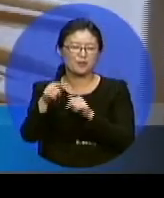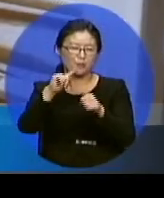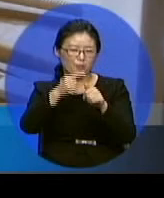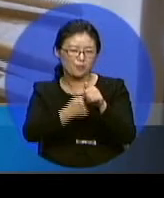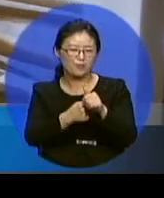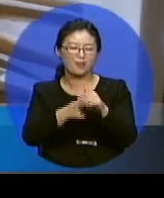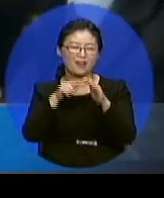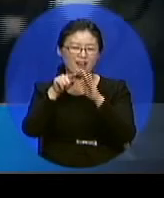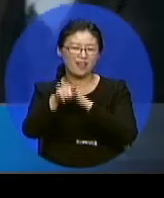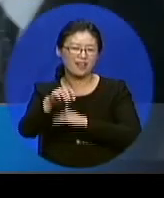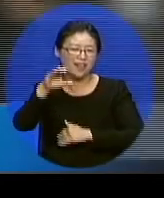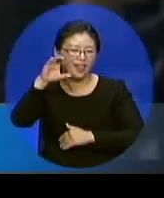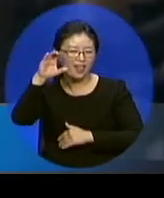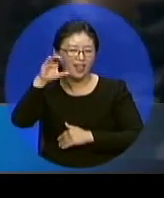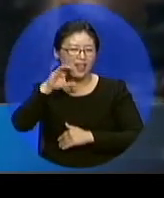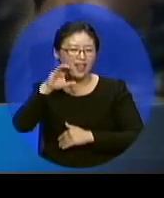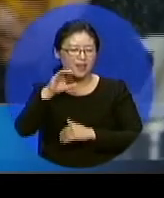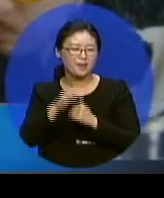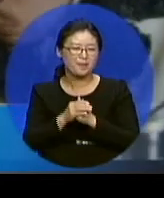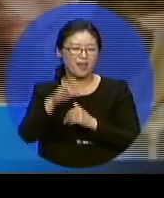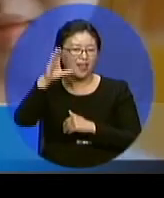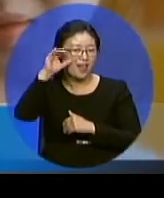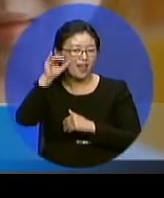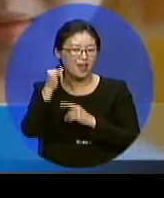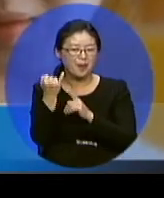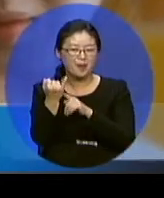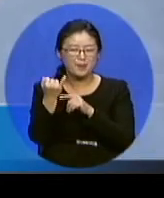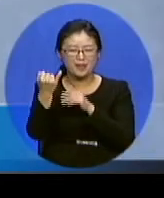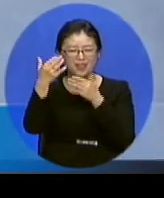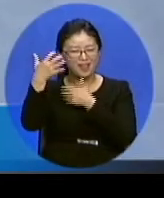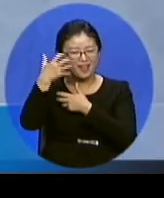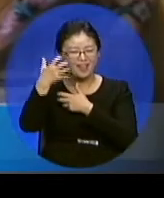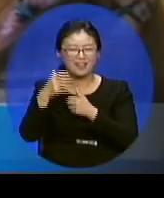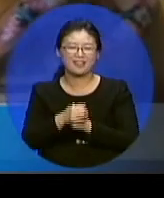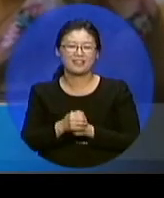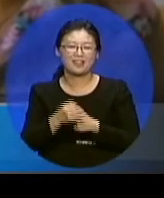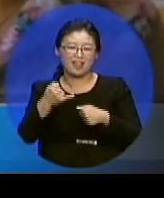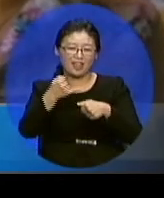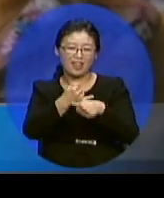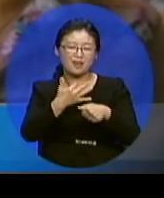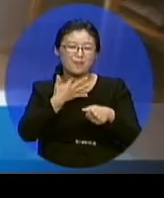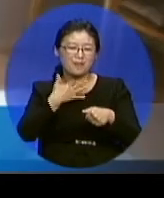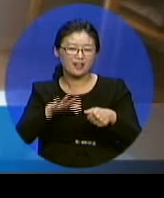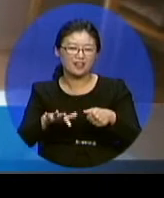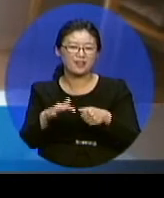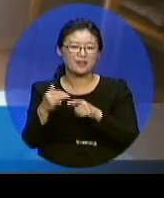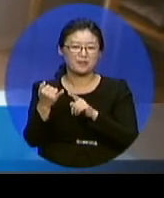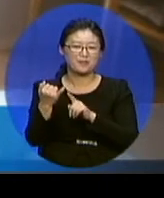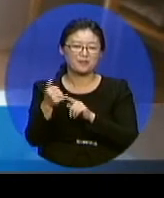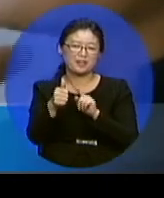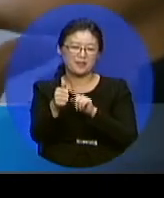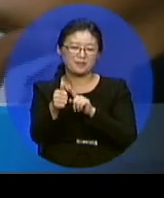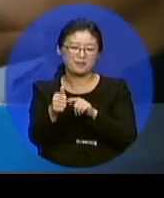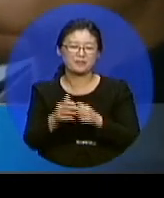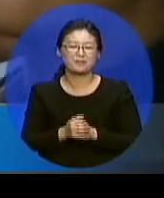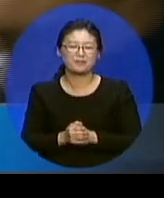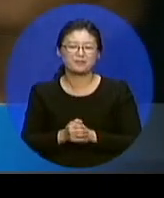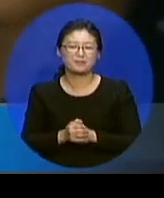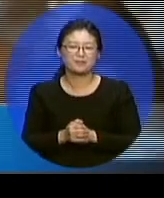들어간 카페에서 알바생 희주에게 첫눈에 반합니다. 연애라고는 단 한 번도 해보지 못한 쑥맥